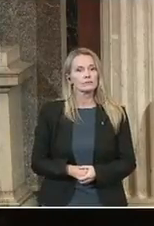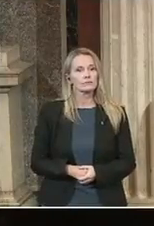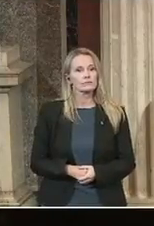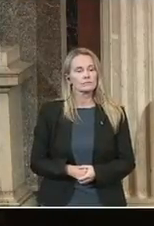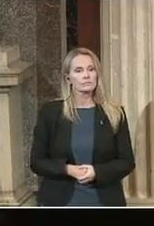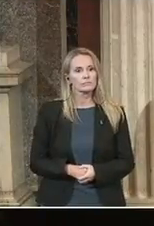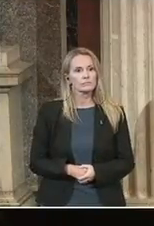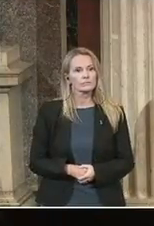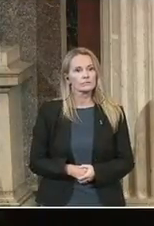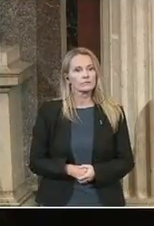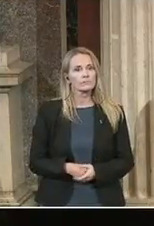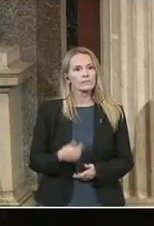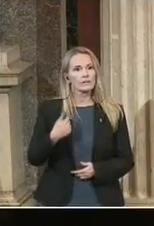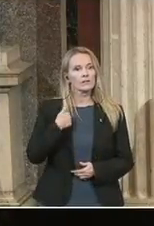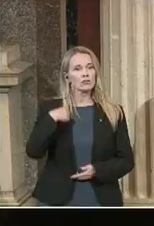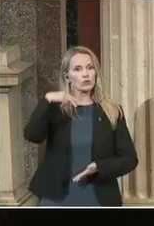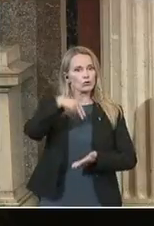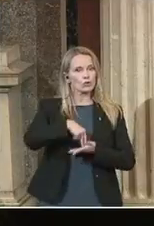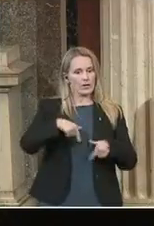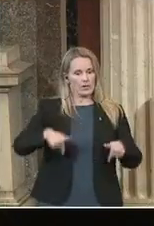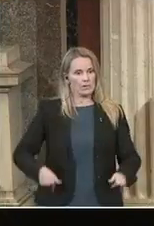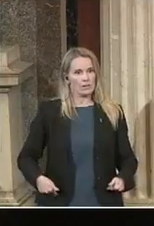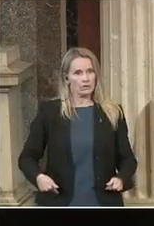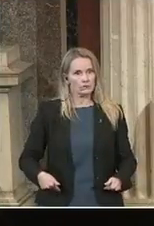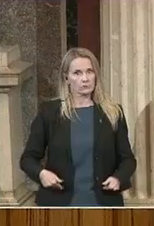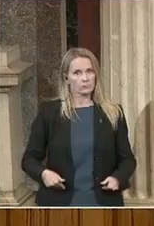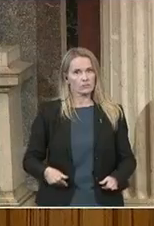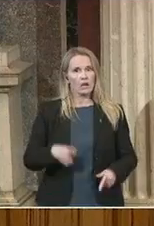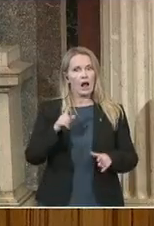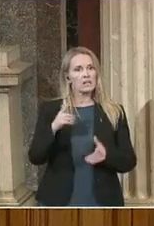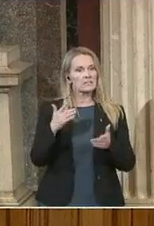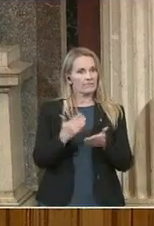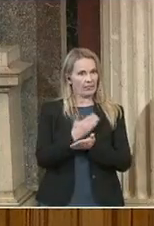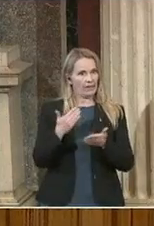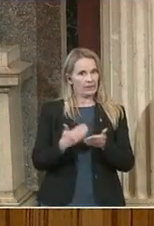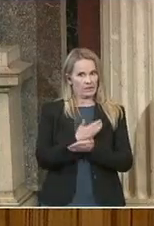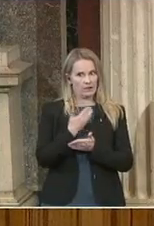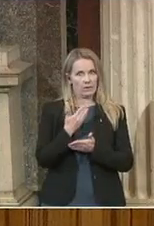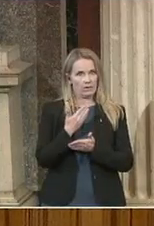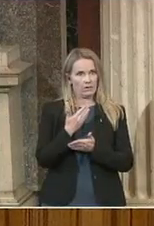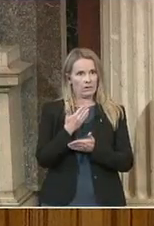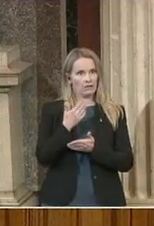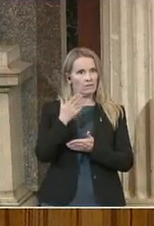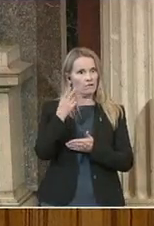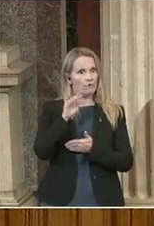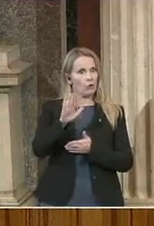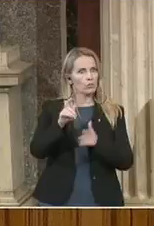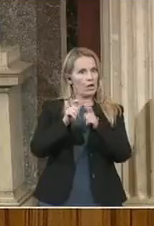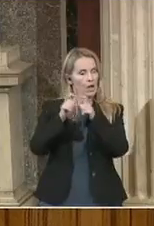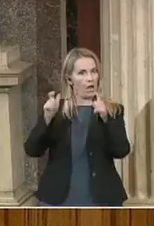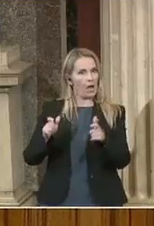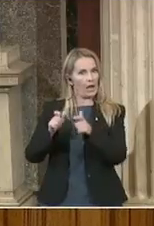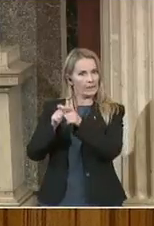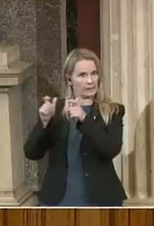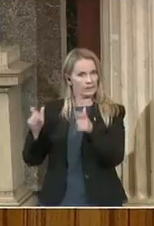Herren ich stehe hier als Vertreter jener Einrichtung